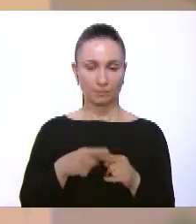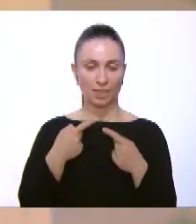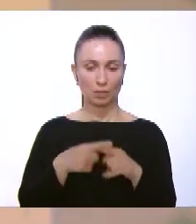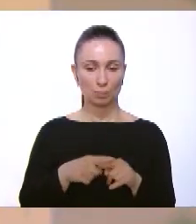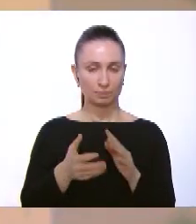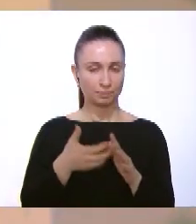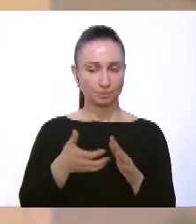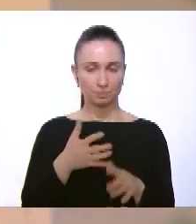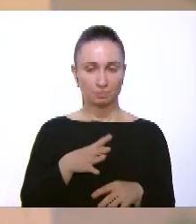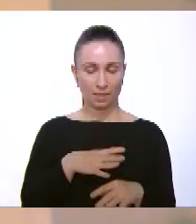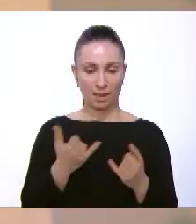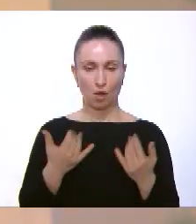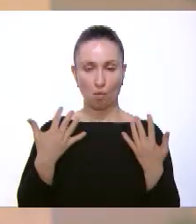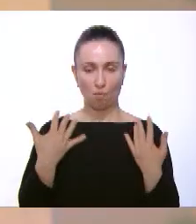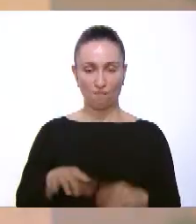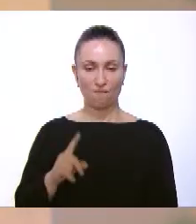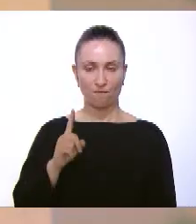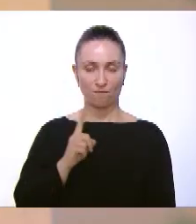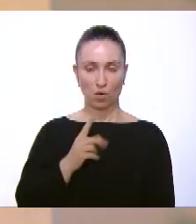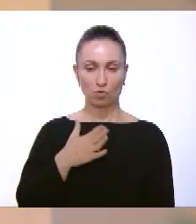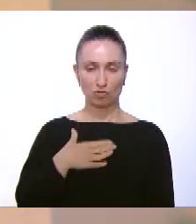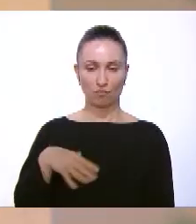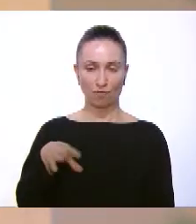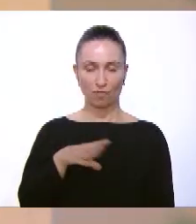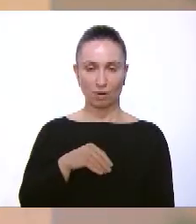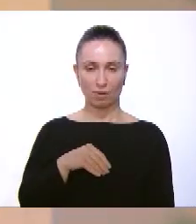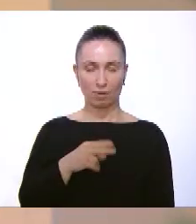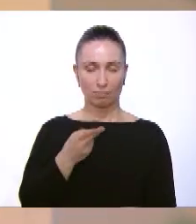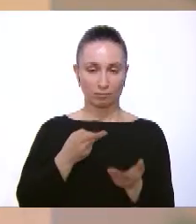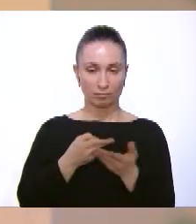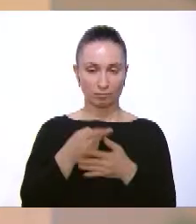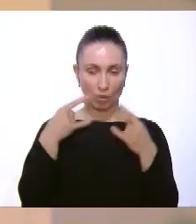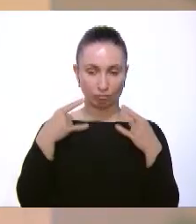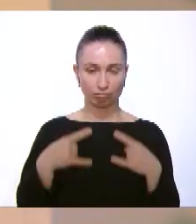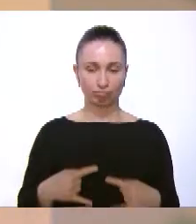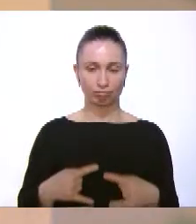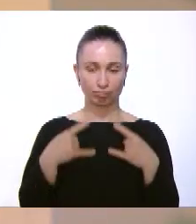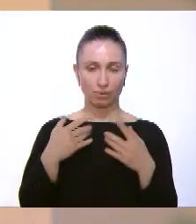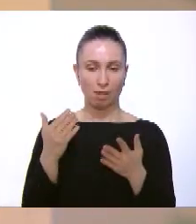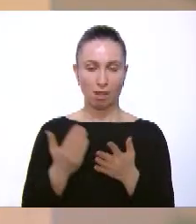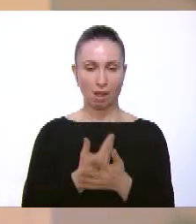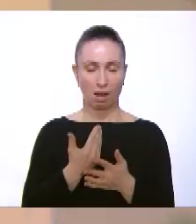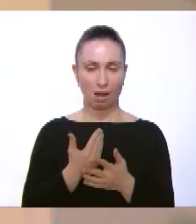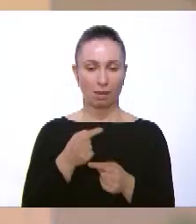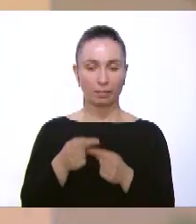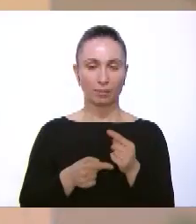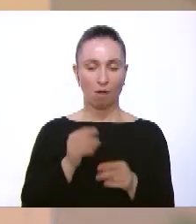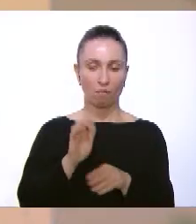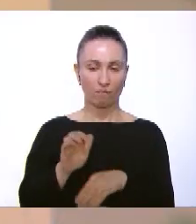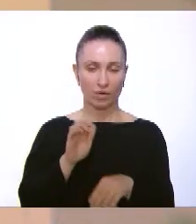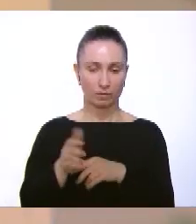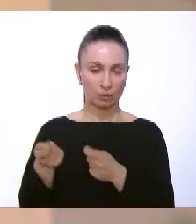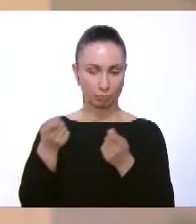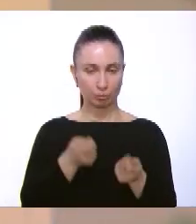აპარატურულ უზრუნველყოფას და ეხლა უკვე ველოდებით ჩვენ მაგნიტური რეზონანსის ახალი თაობის